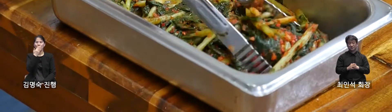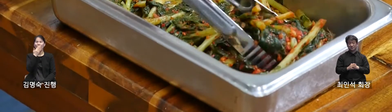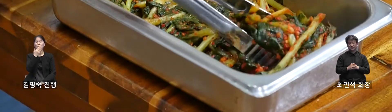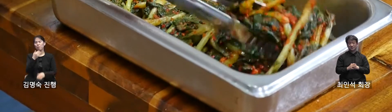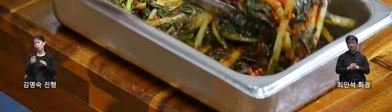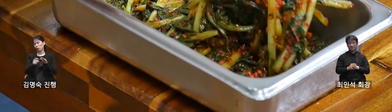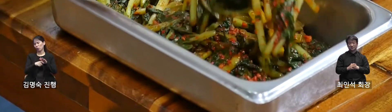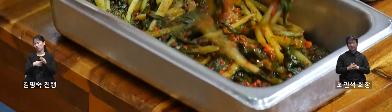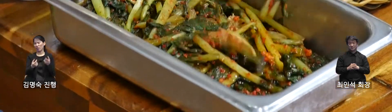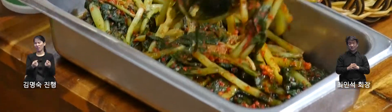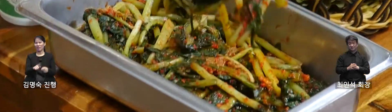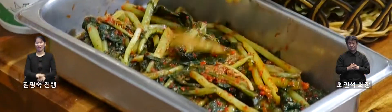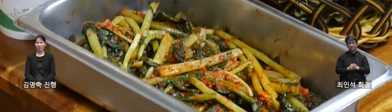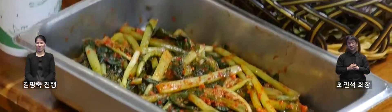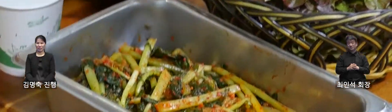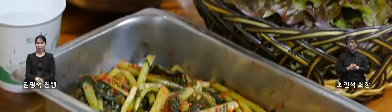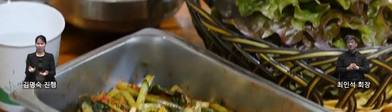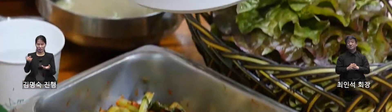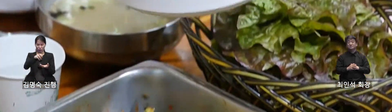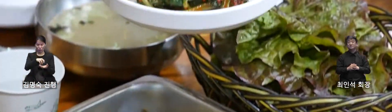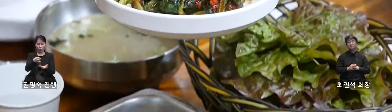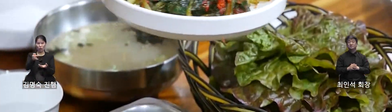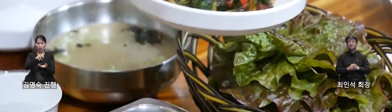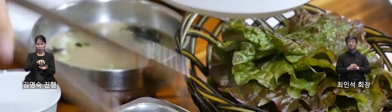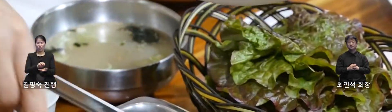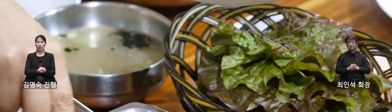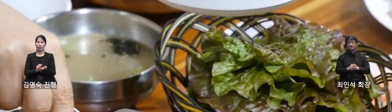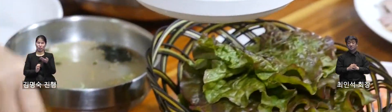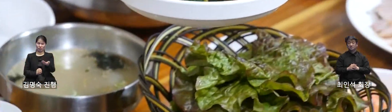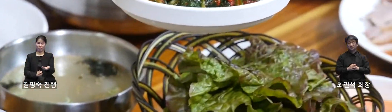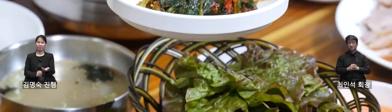그래서 요거를 이렇게 덜어서